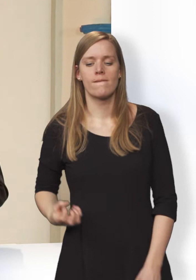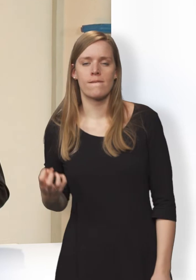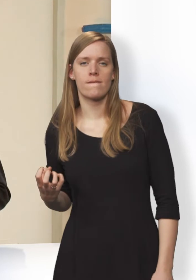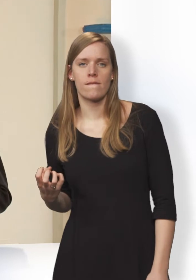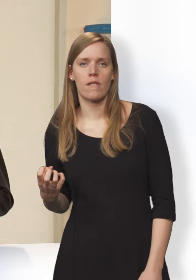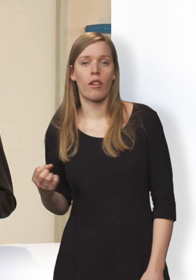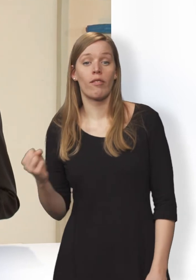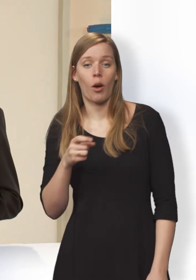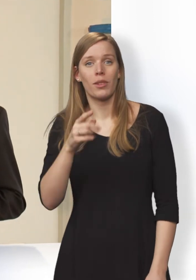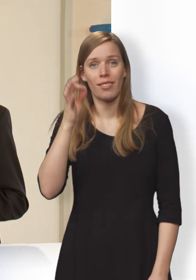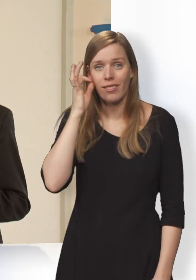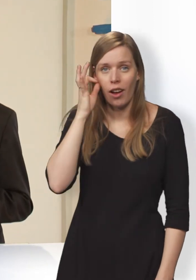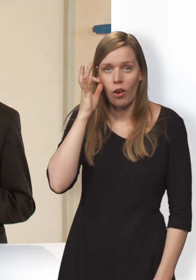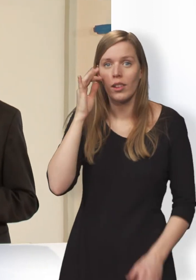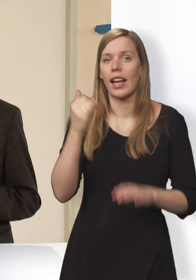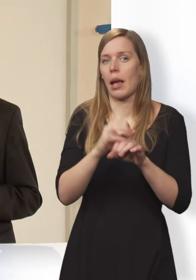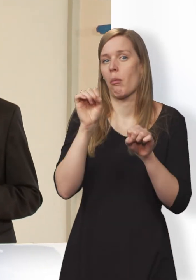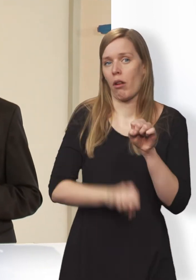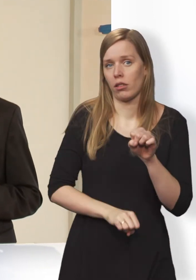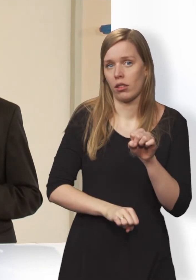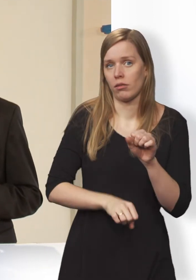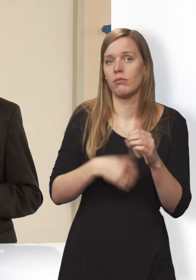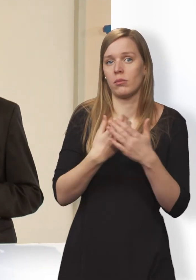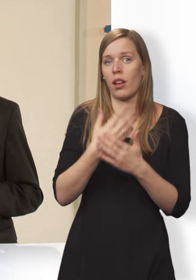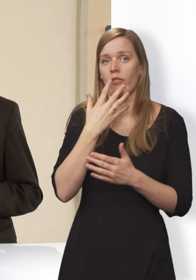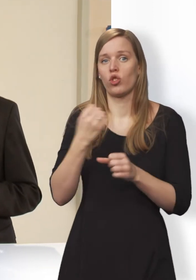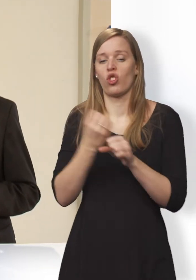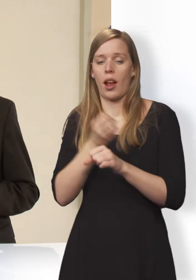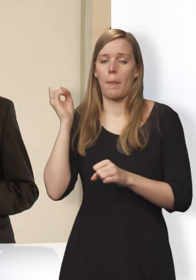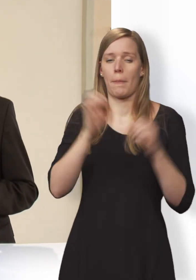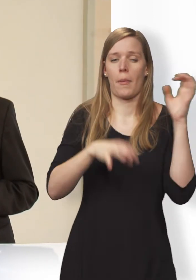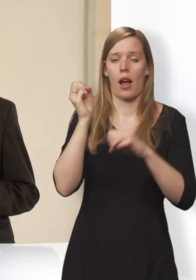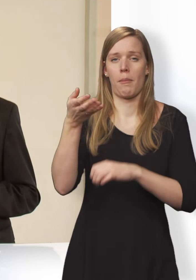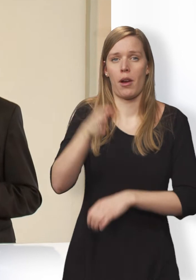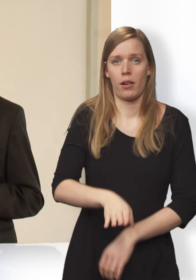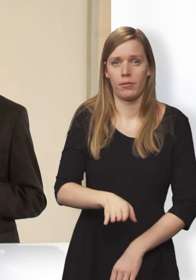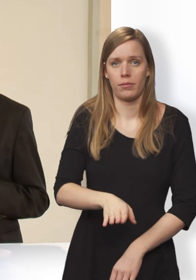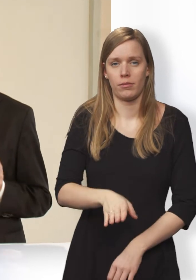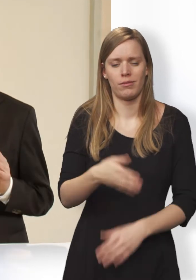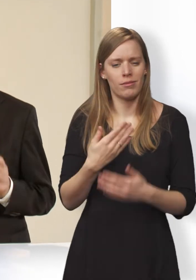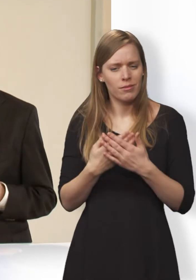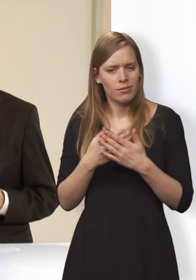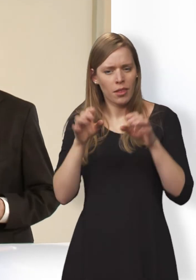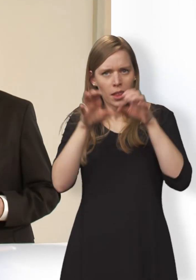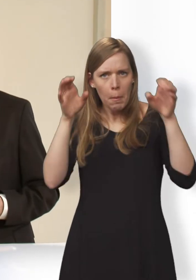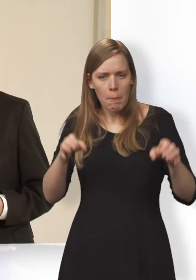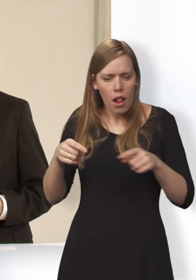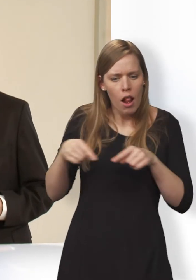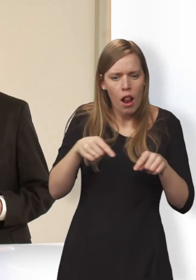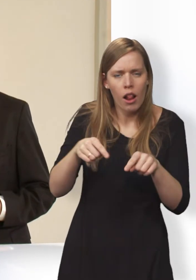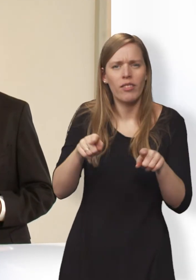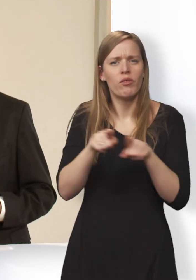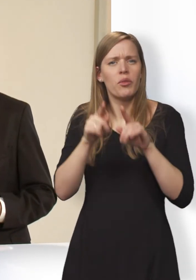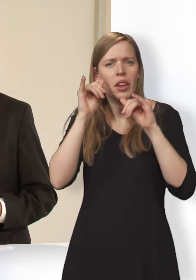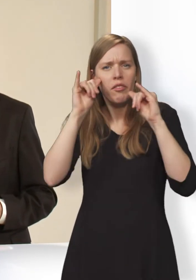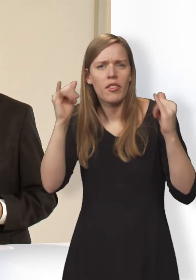diese ehebrecherin aus der welt zu schaffen so wird sie wie ein stück vieh durch die gänge getrieben